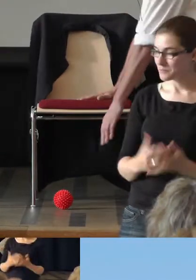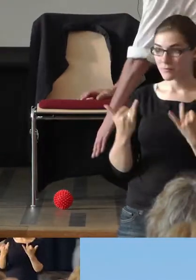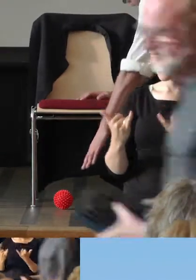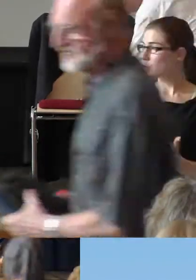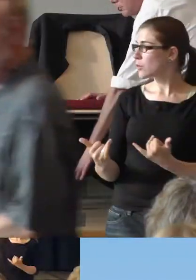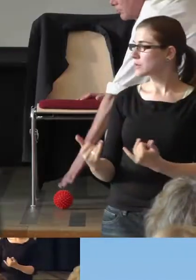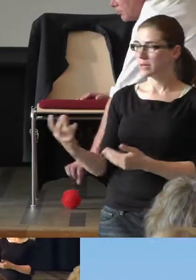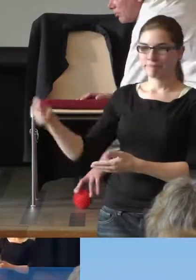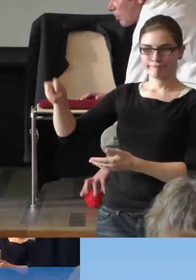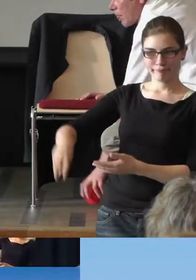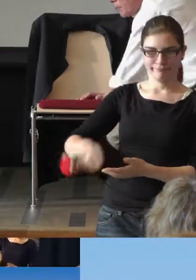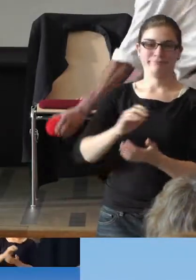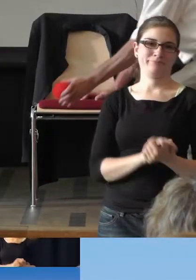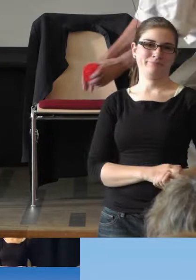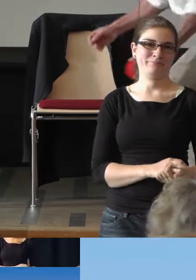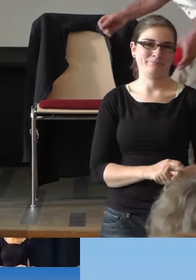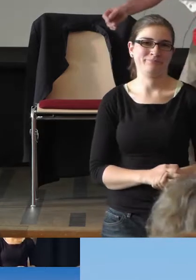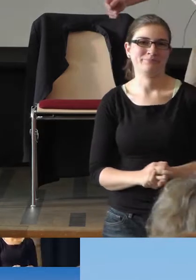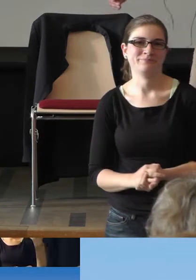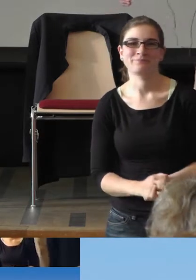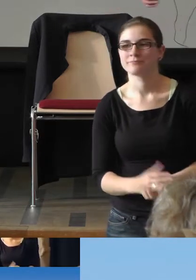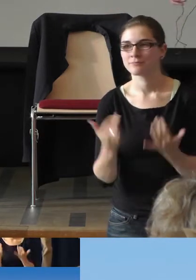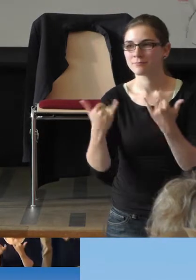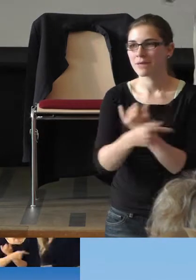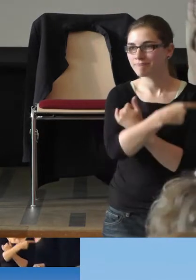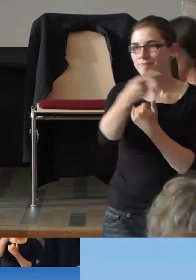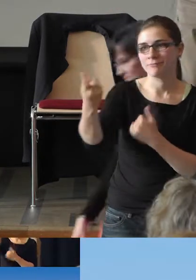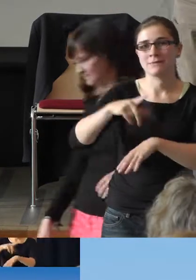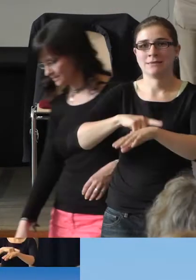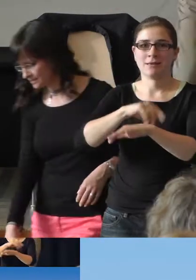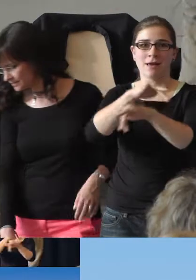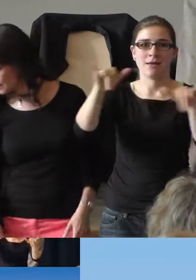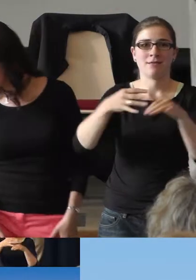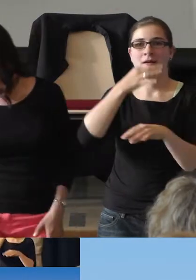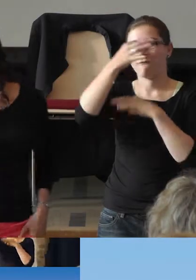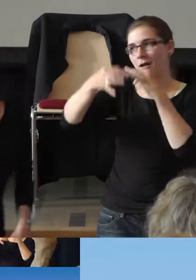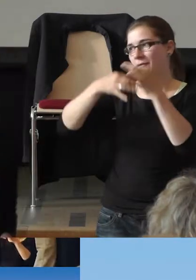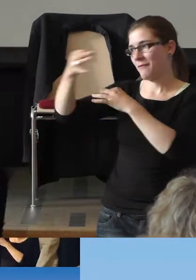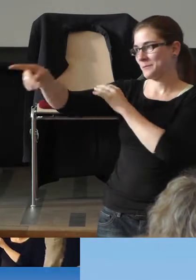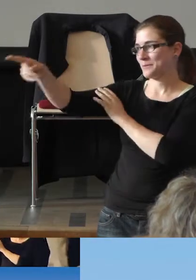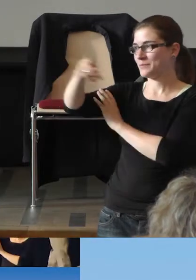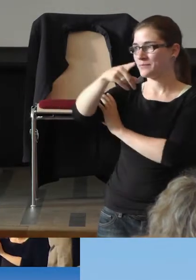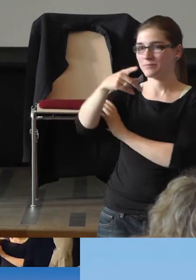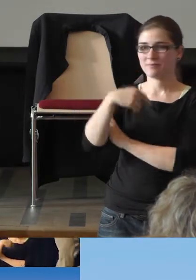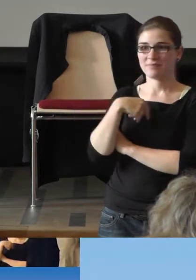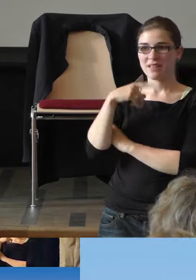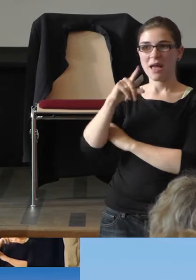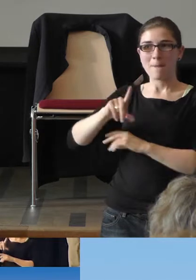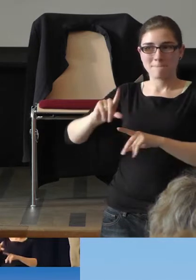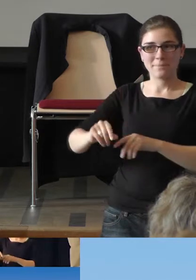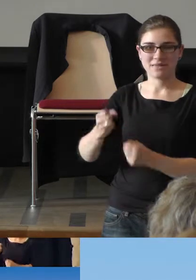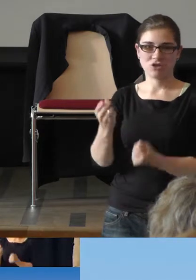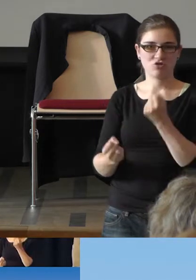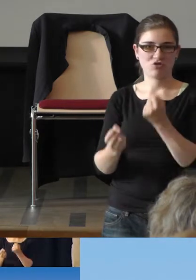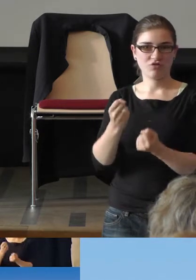Abkürzung, ich komme mal runter zu Ihnen. Jetzt sollen Sie Zeit haben, Fragen zu stellen. Das wird ein bisschen schwierig, ich muss